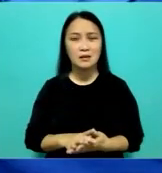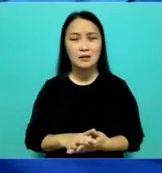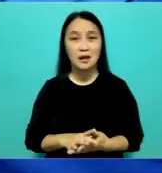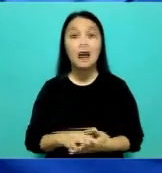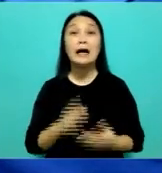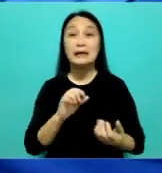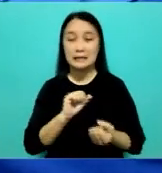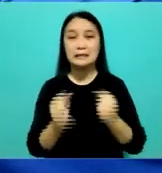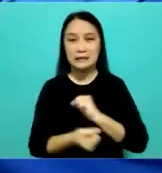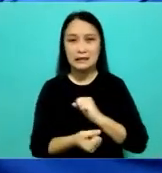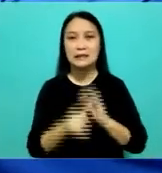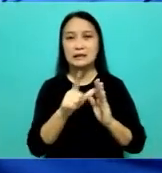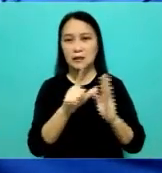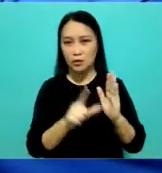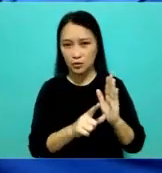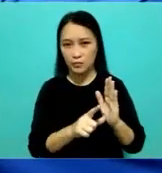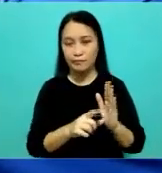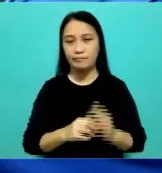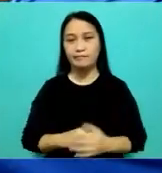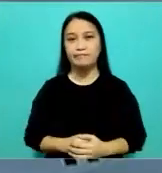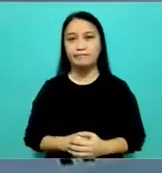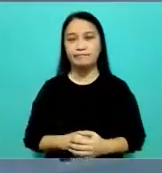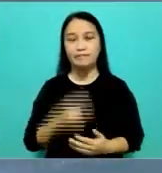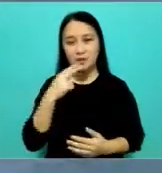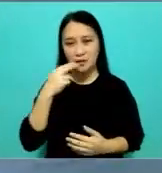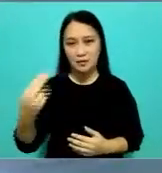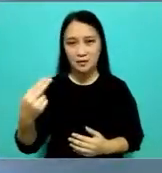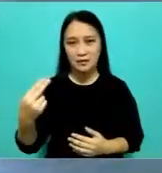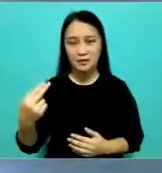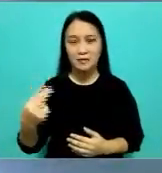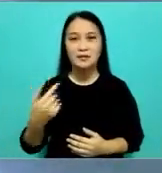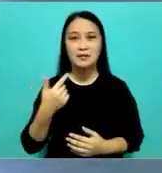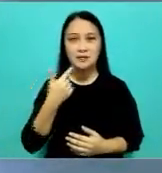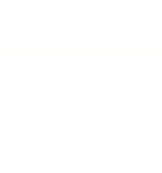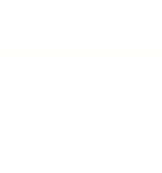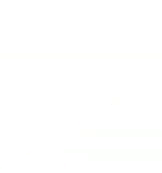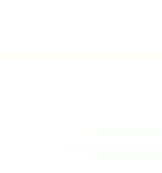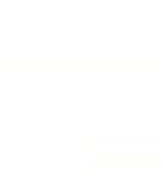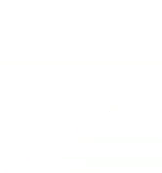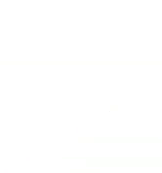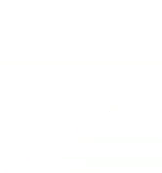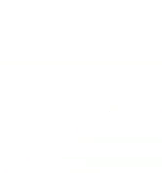sa ating batas. Nagbabalita mula sa Frontline, Greg Gregorio, News 5.